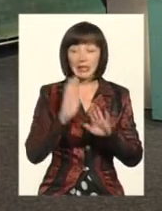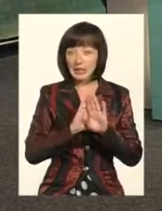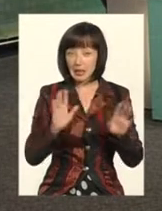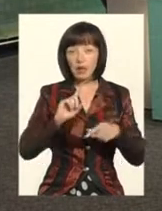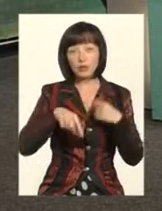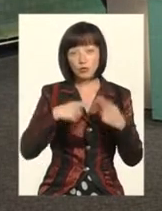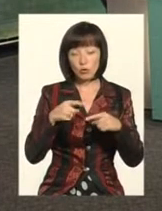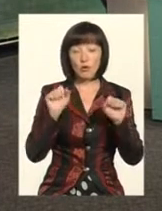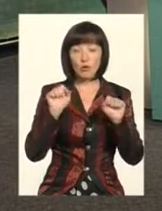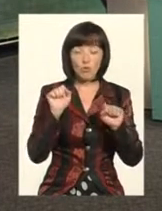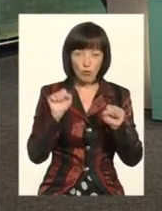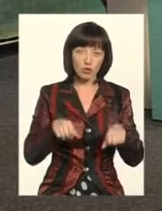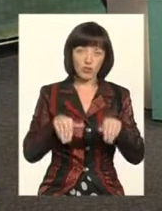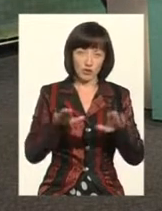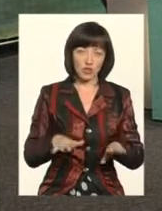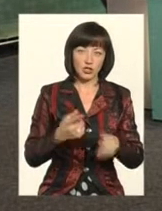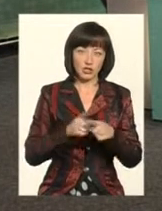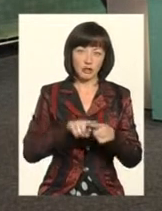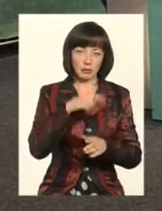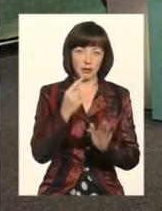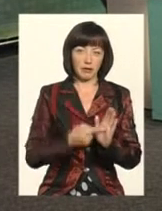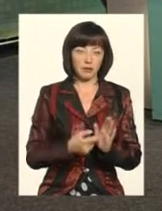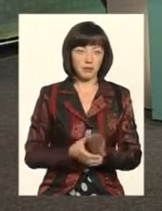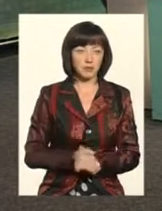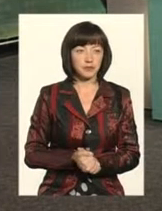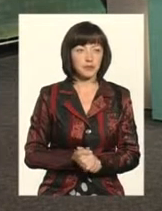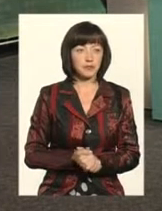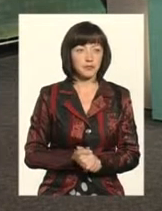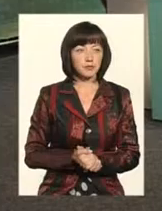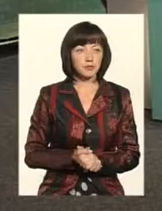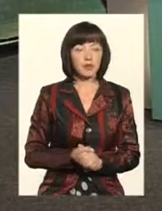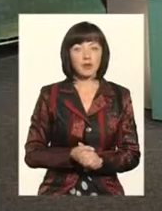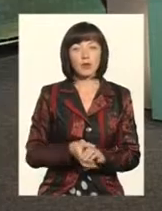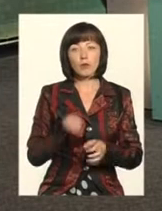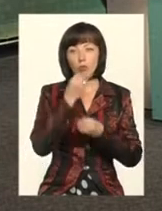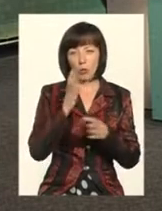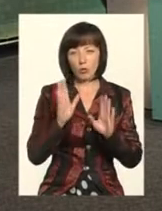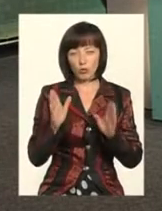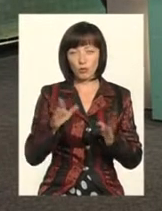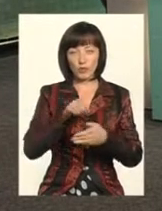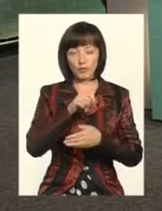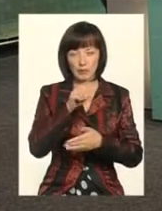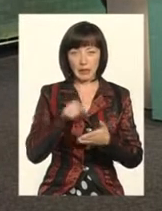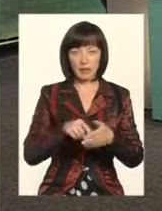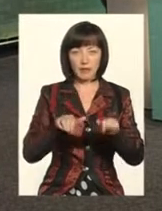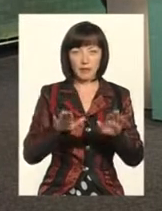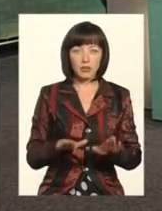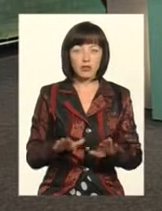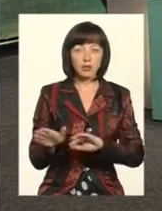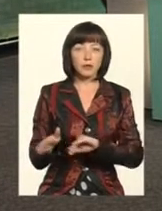рік повинно вирішитись по-любому, позитивно. Зрозуміло. Скажіть, будь ласка, от